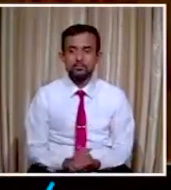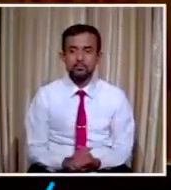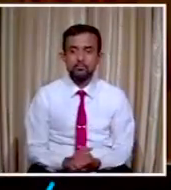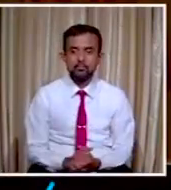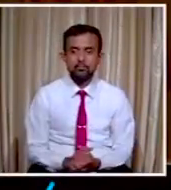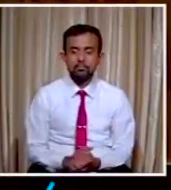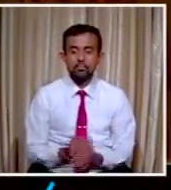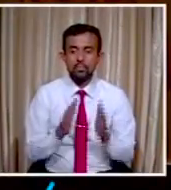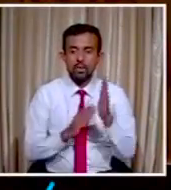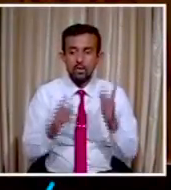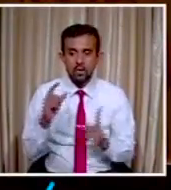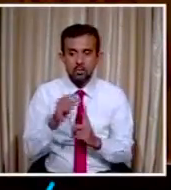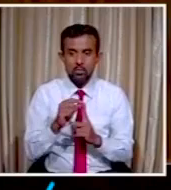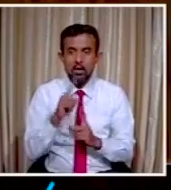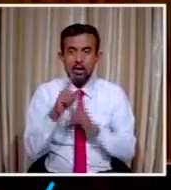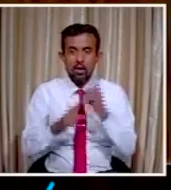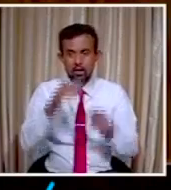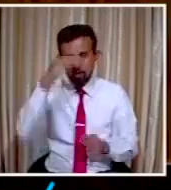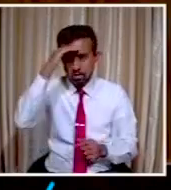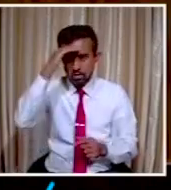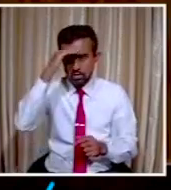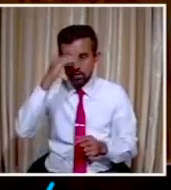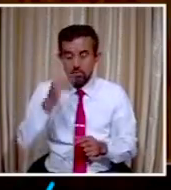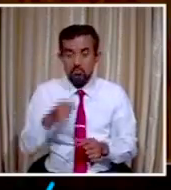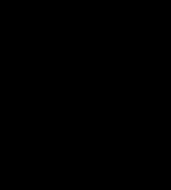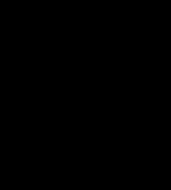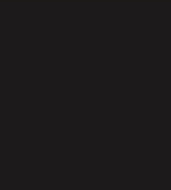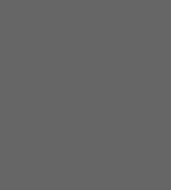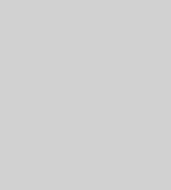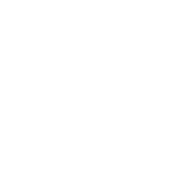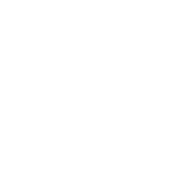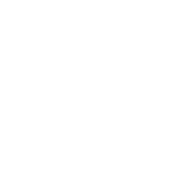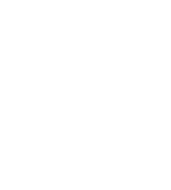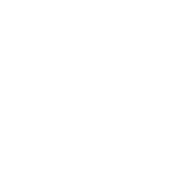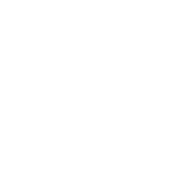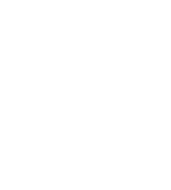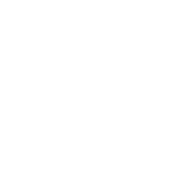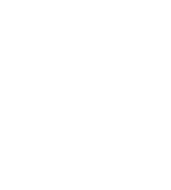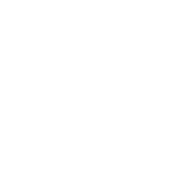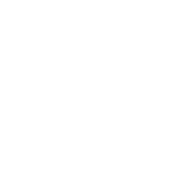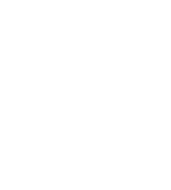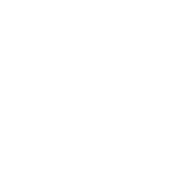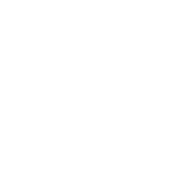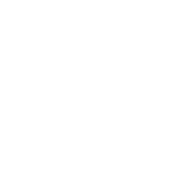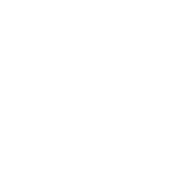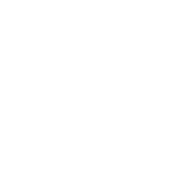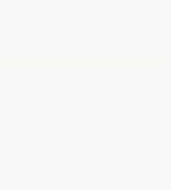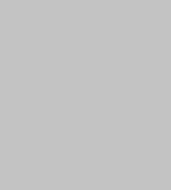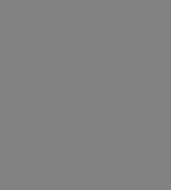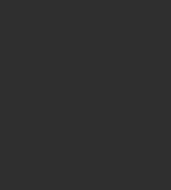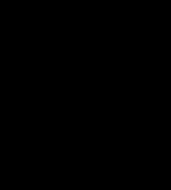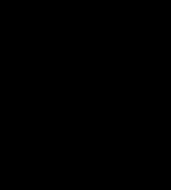ඔගරෝ අමෙතුමා අපි කතානායකතුමාට ඒක ඒ කතාව මතක් කරනවා asianmirror.lk